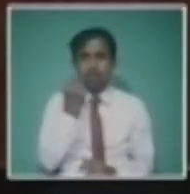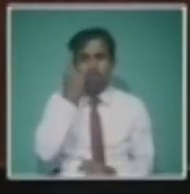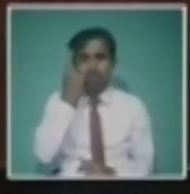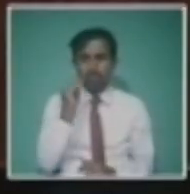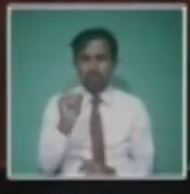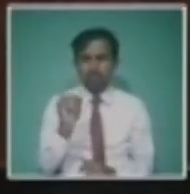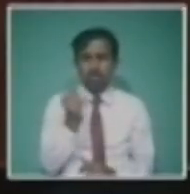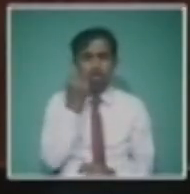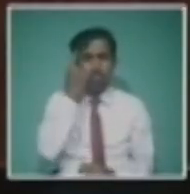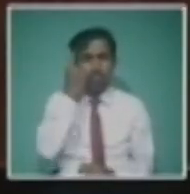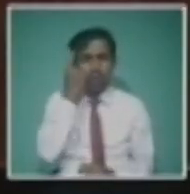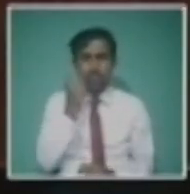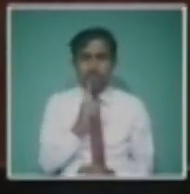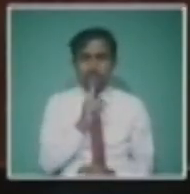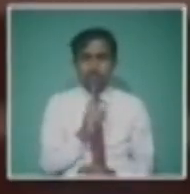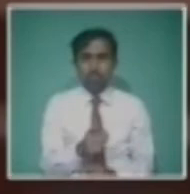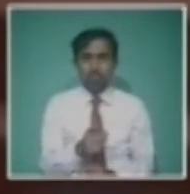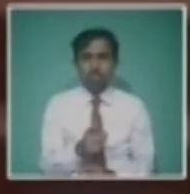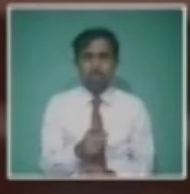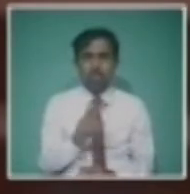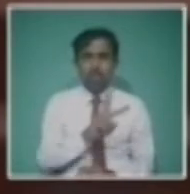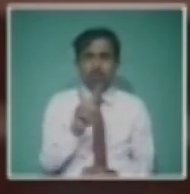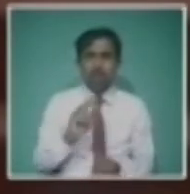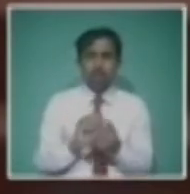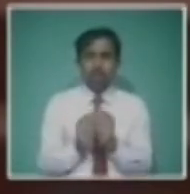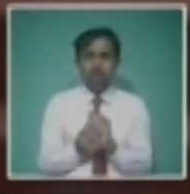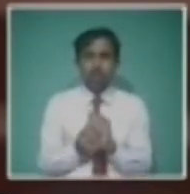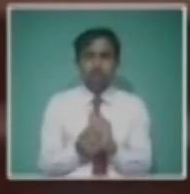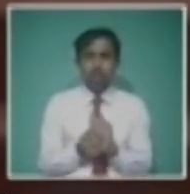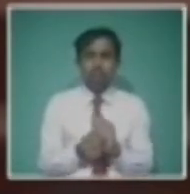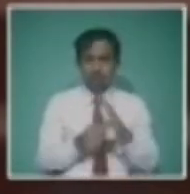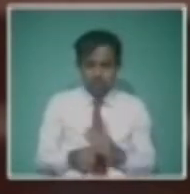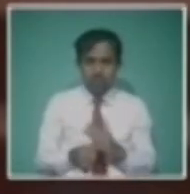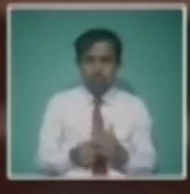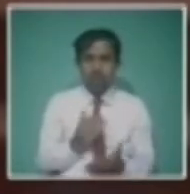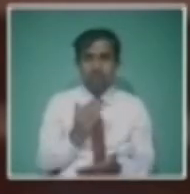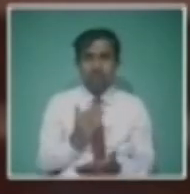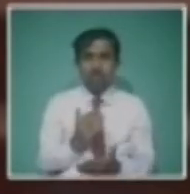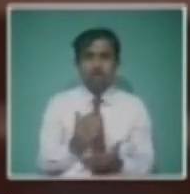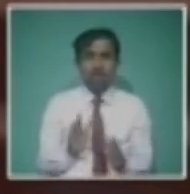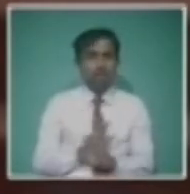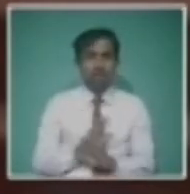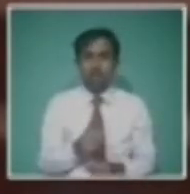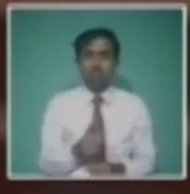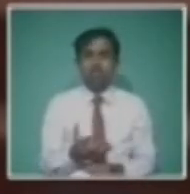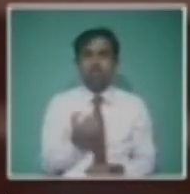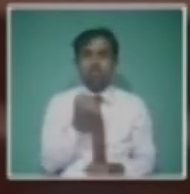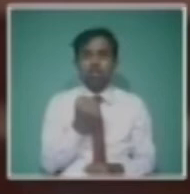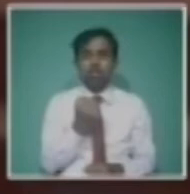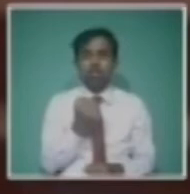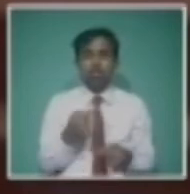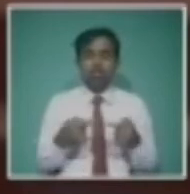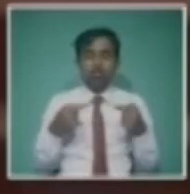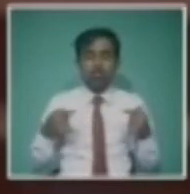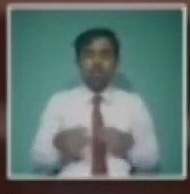වැරදි කාරණාවක් මෙතන කියවෙනවා මේ 22 වෙනි සංශෝධනේ රිවර්ස් කරගත්තයි කියලා. එහෙම දෙයක් සිදු වෙලා නැහැ මෙතන.